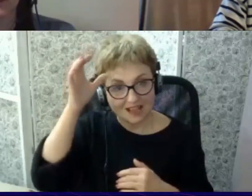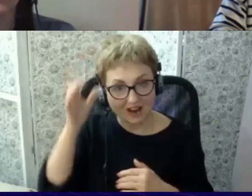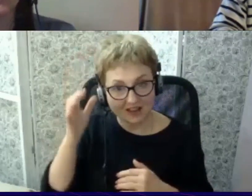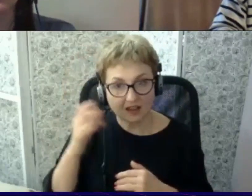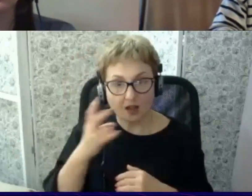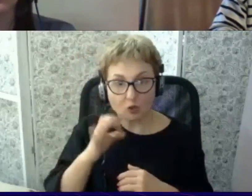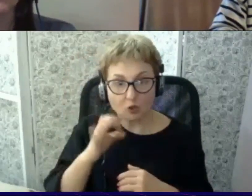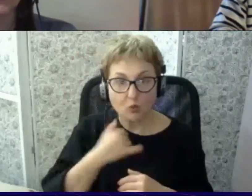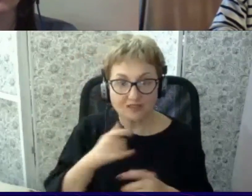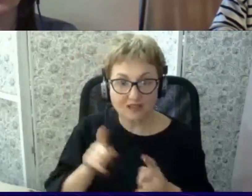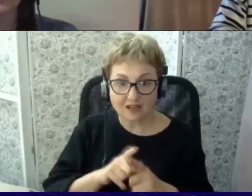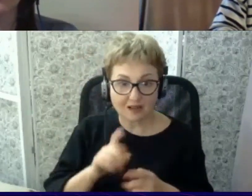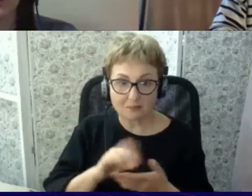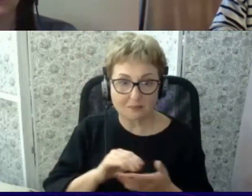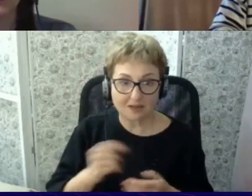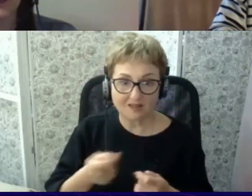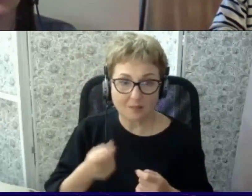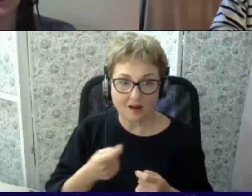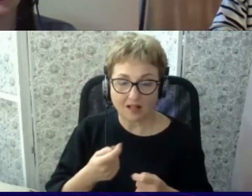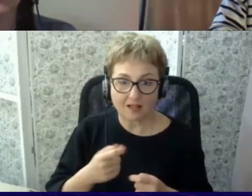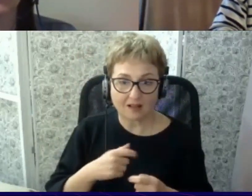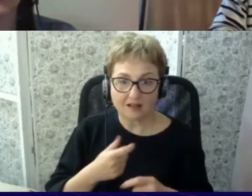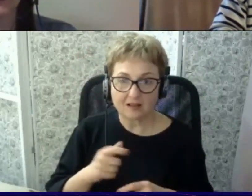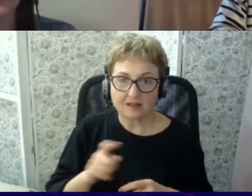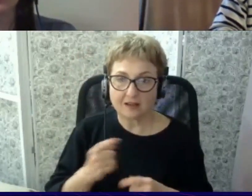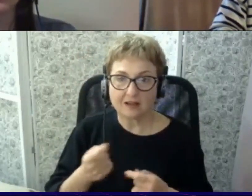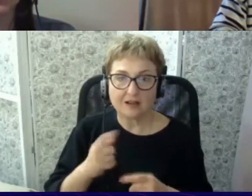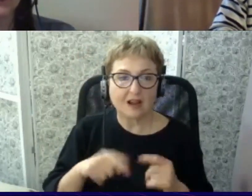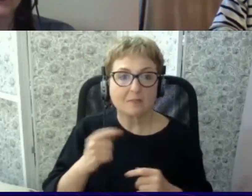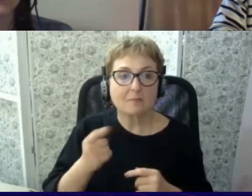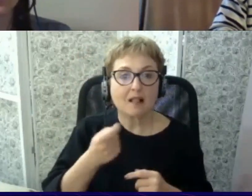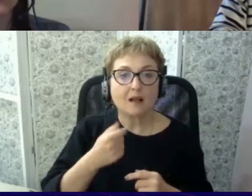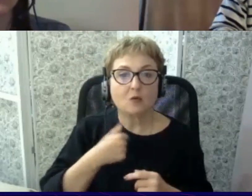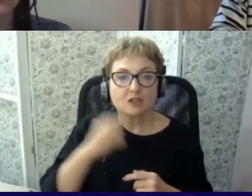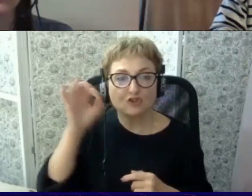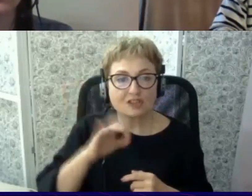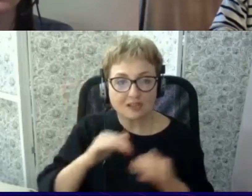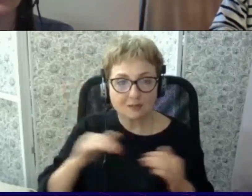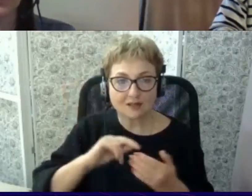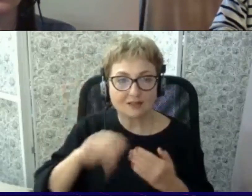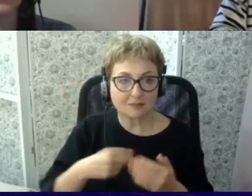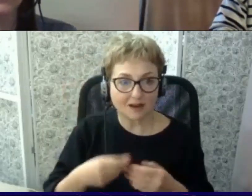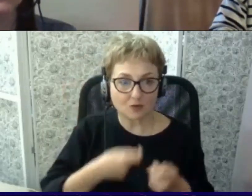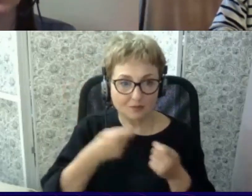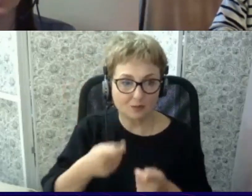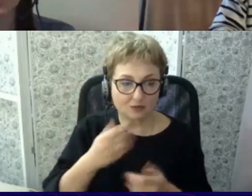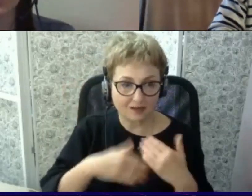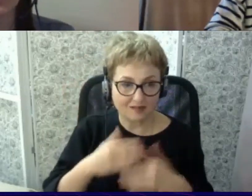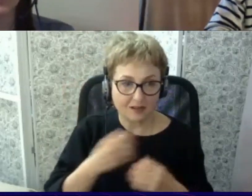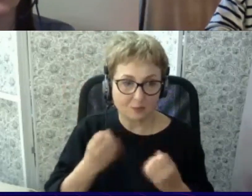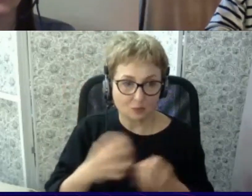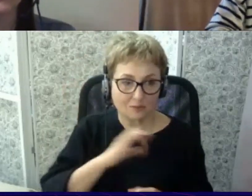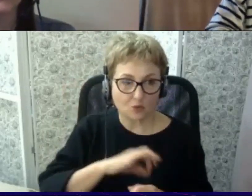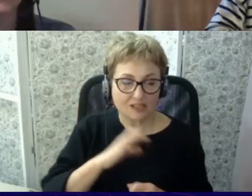образовании. Да? Но у нас таких примеров мало, крайне мало на самом деле. Очень часто у нас ребята дают справку об инвалидности просто